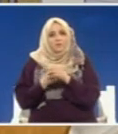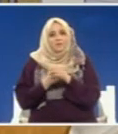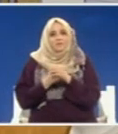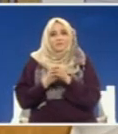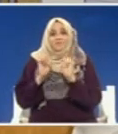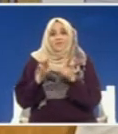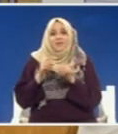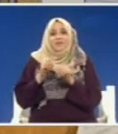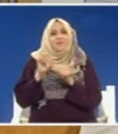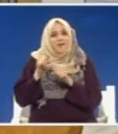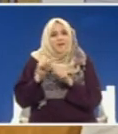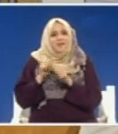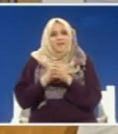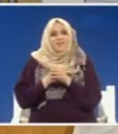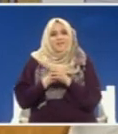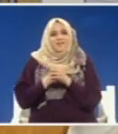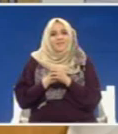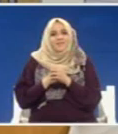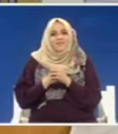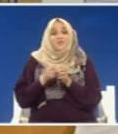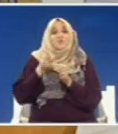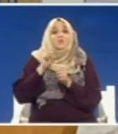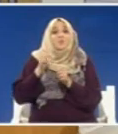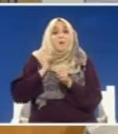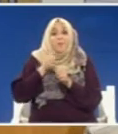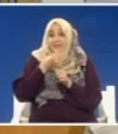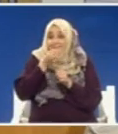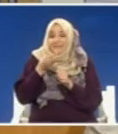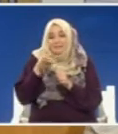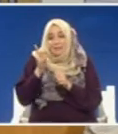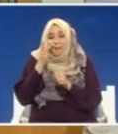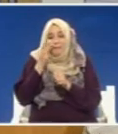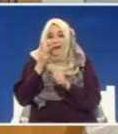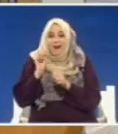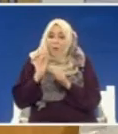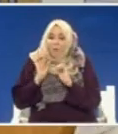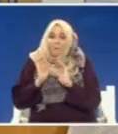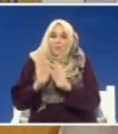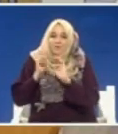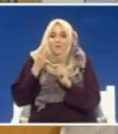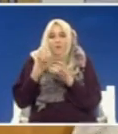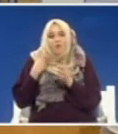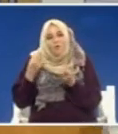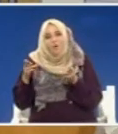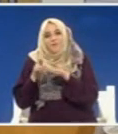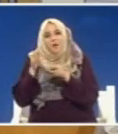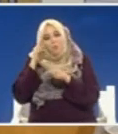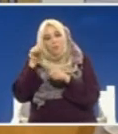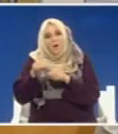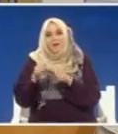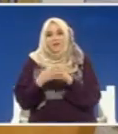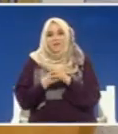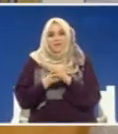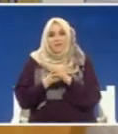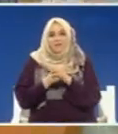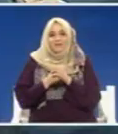شاء الله، يعني حتى خاصة إذا أوصتها الأم: أوعزي إلى أبيك أنني أريد الرجوع إليه من أجلك،